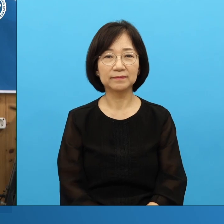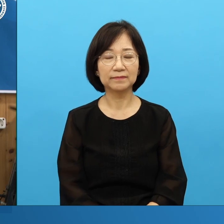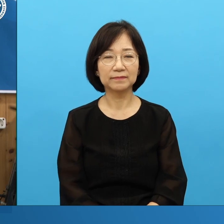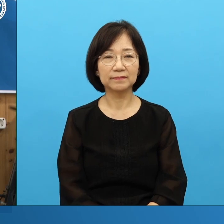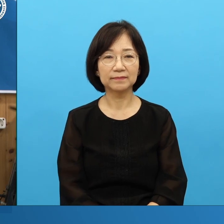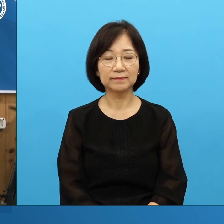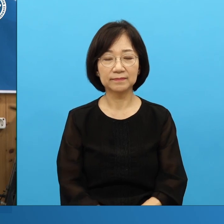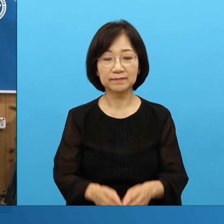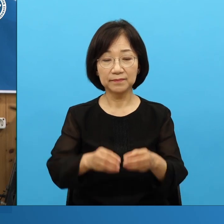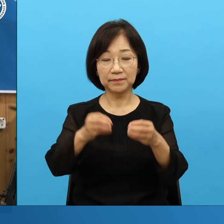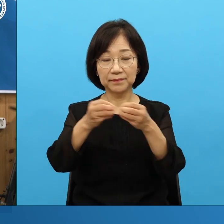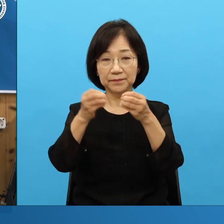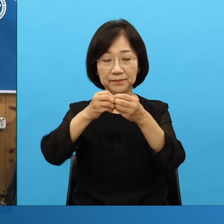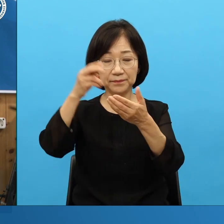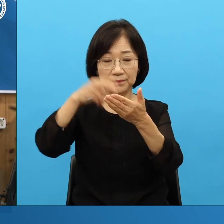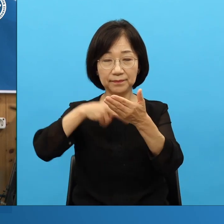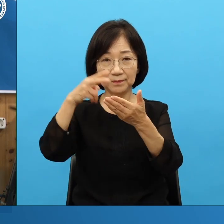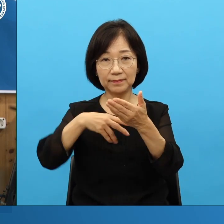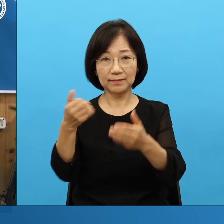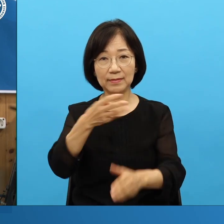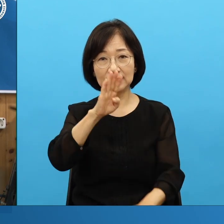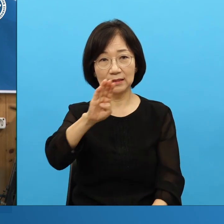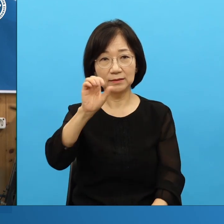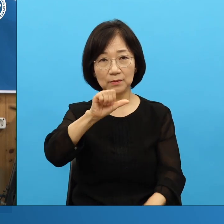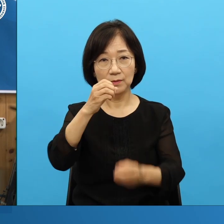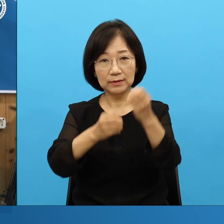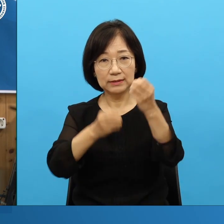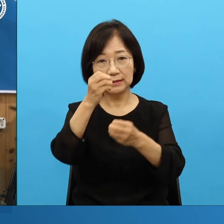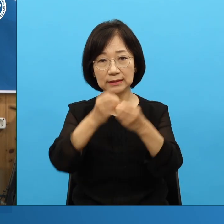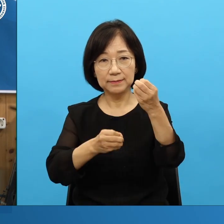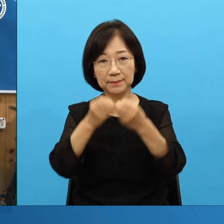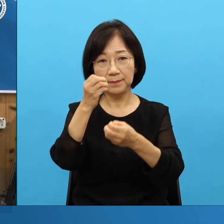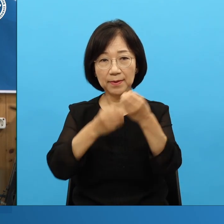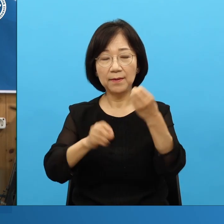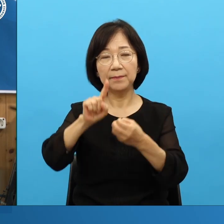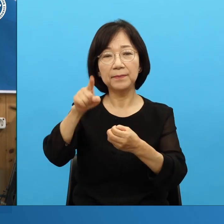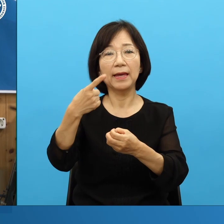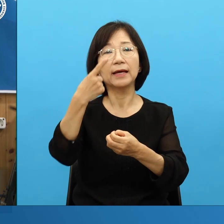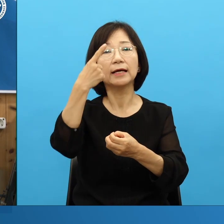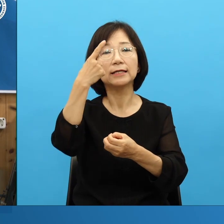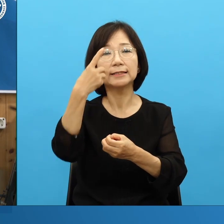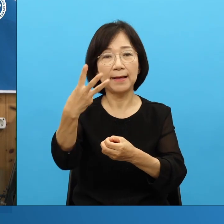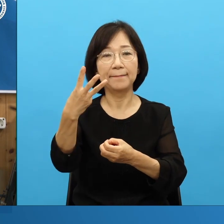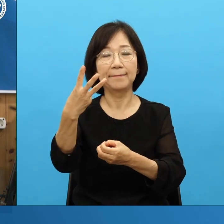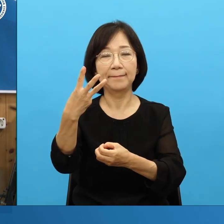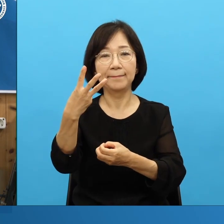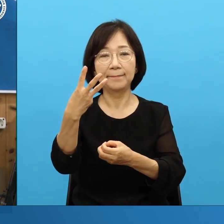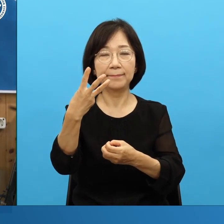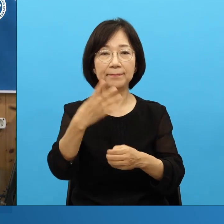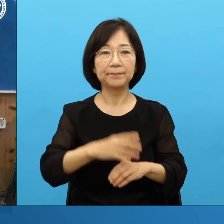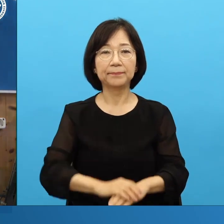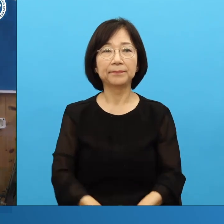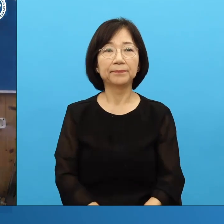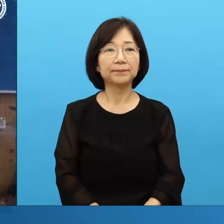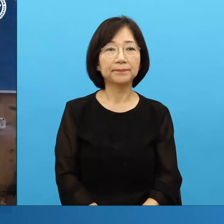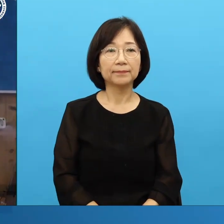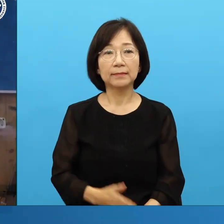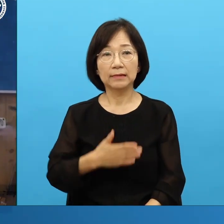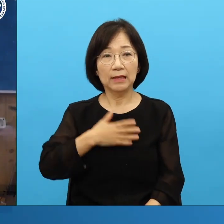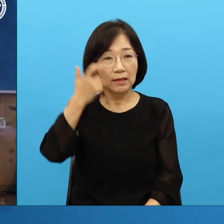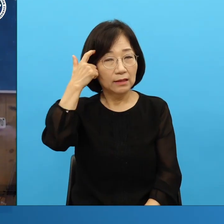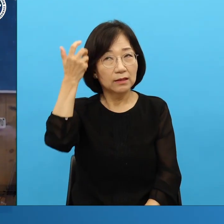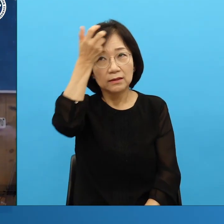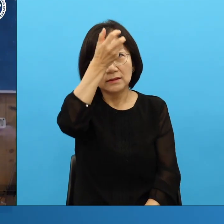교동문 45번 시편 103편입니다. Responsive reading number 45, Psalms chapter 103.